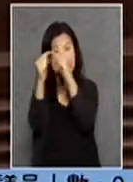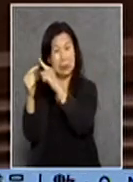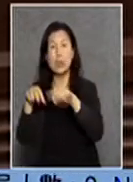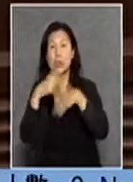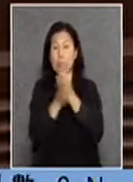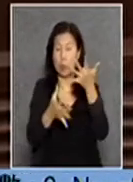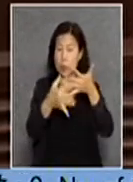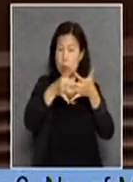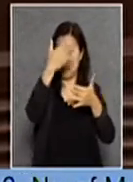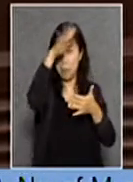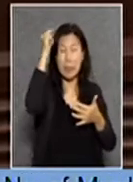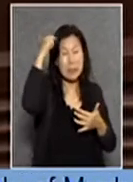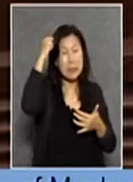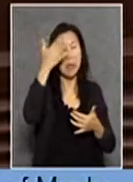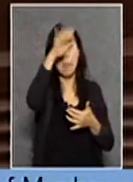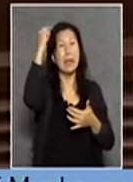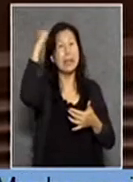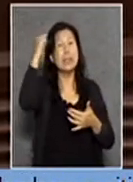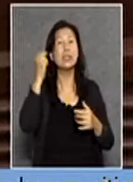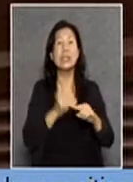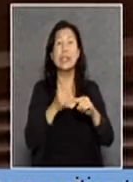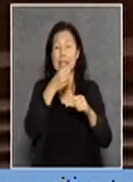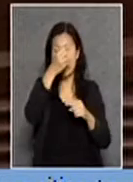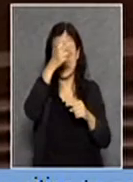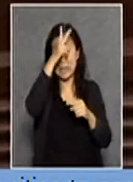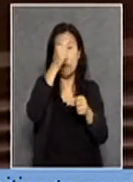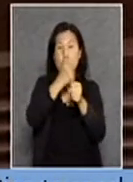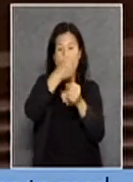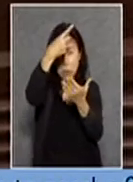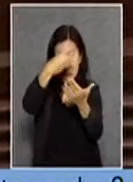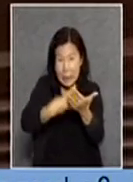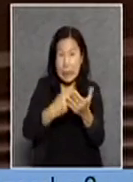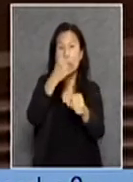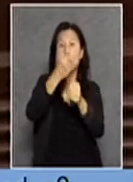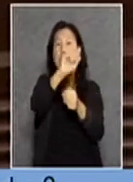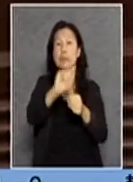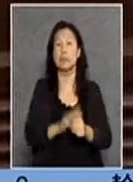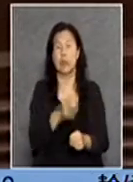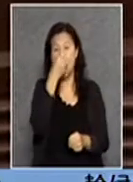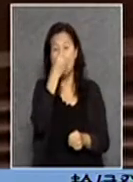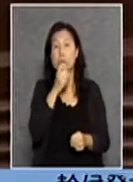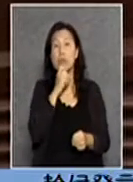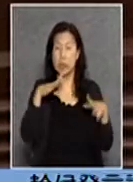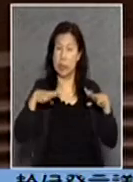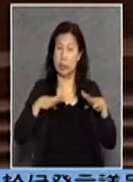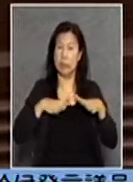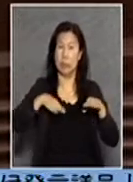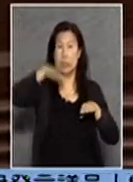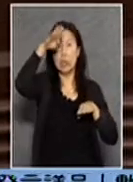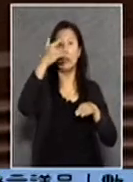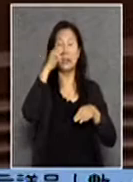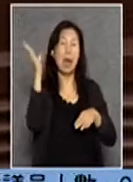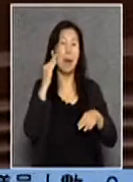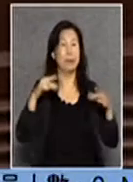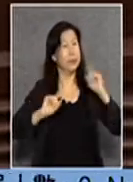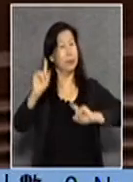去認識、理解政府嘅施政同埋係措施。咁其實 香港是享有高度的新聞自由，這個